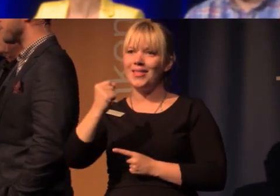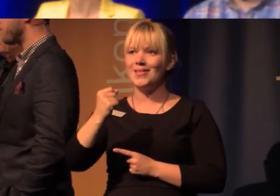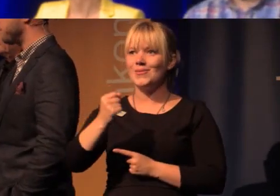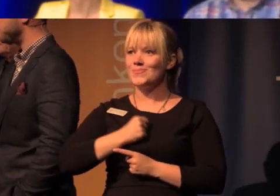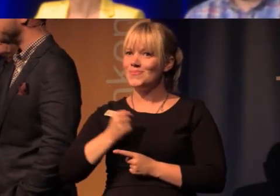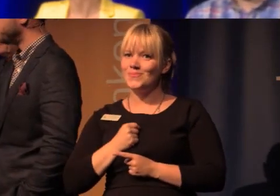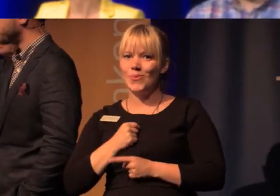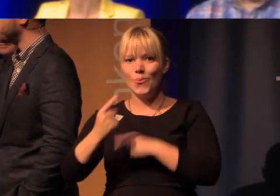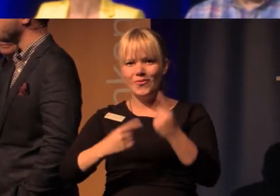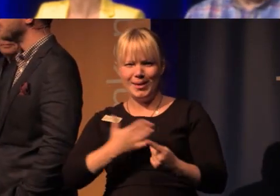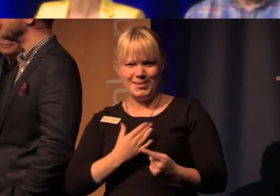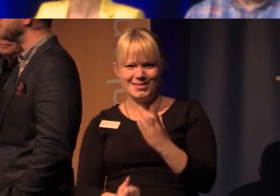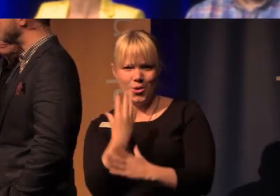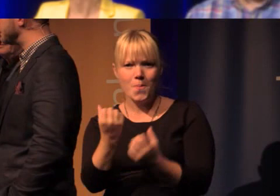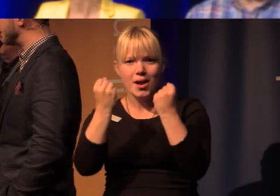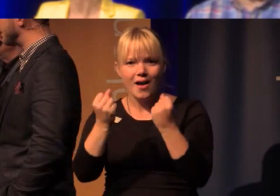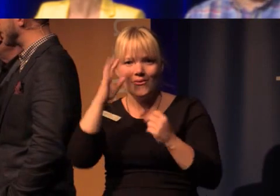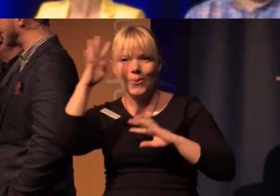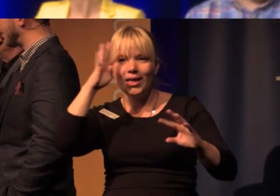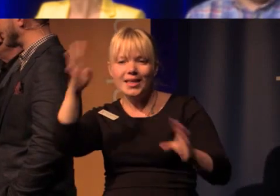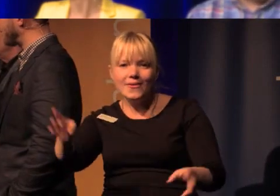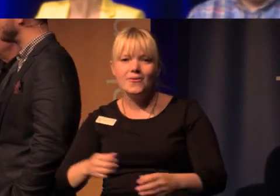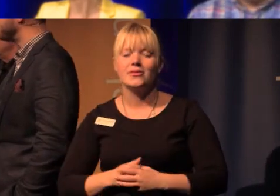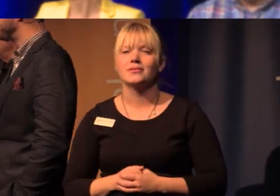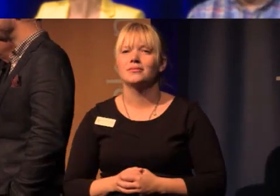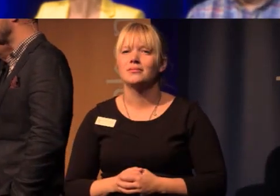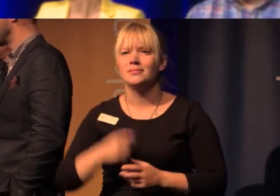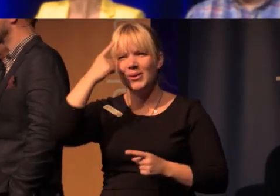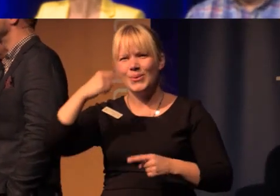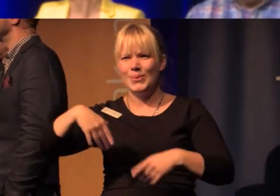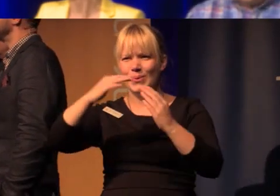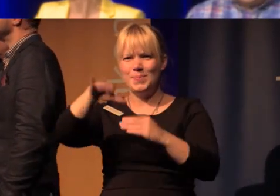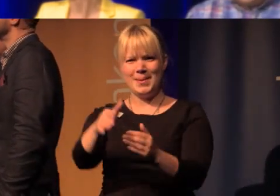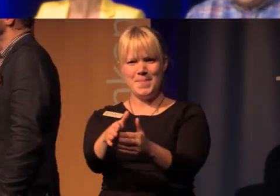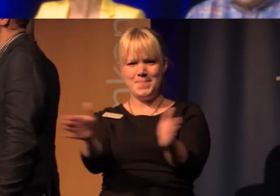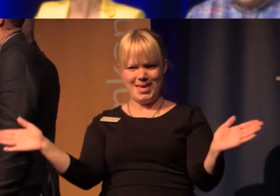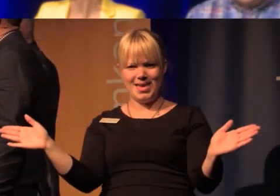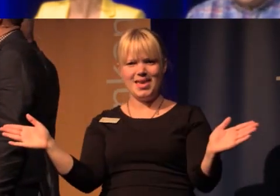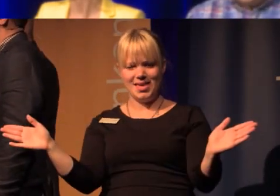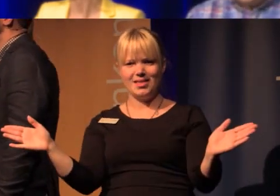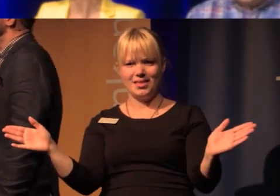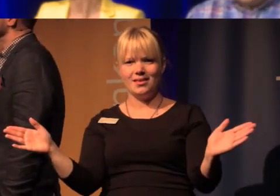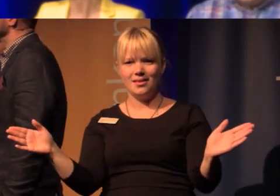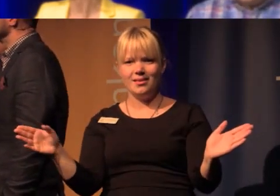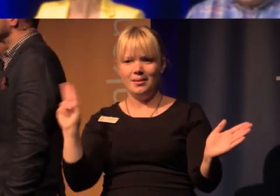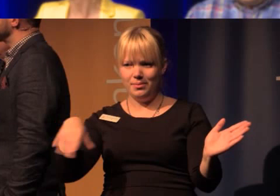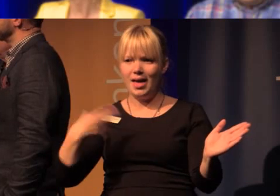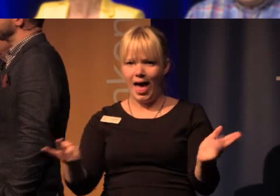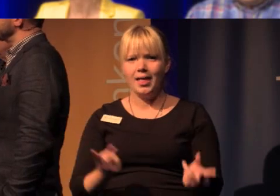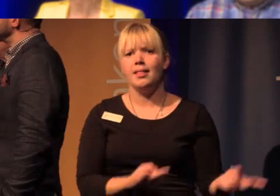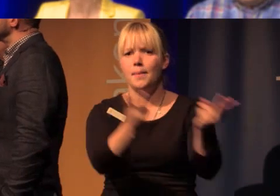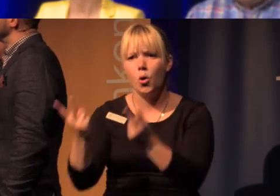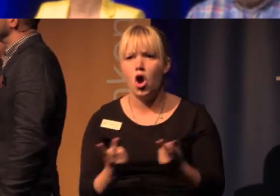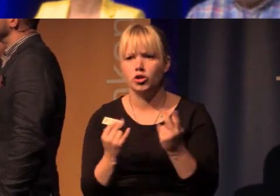på sin skaparkraft. Men kulturen är också bredare än så, för kulturen är på något sätt en demokratisk institution, därför